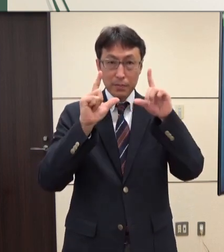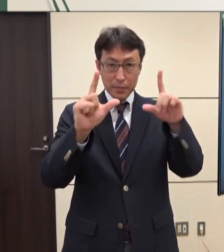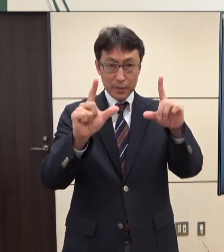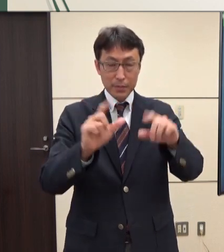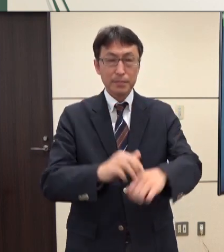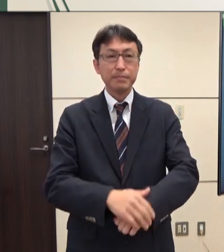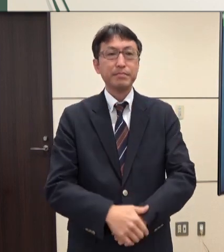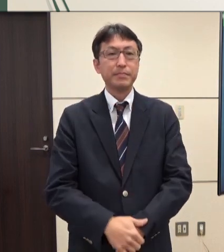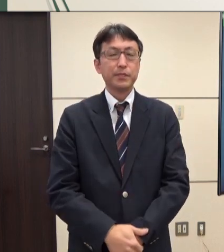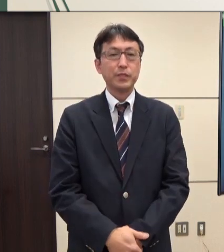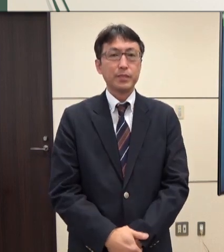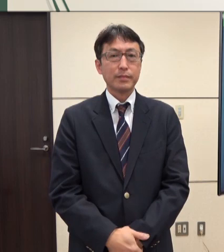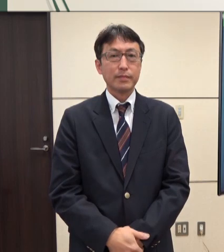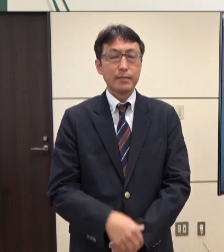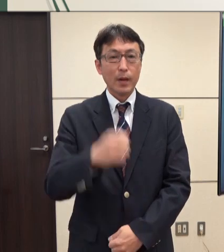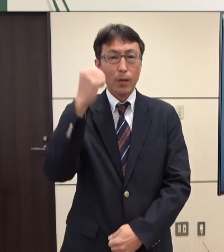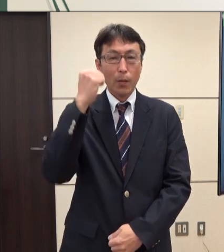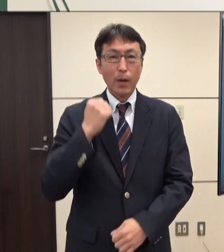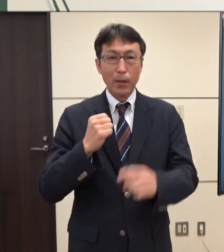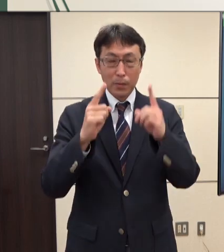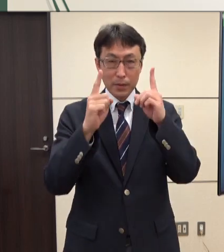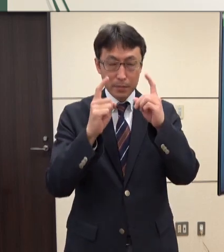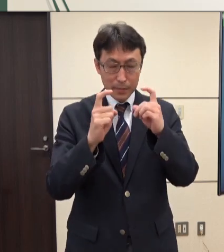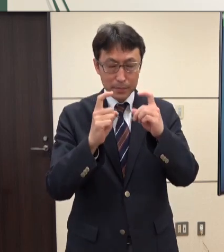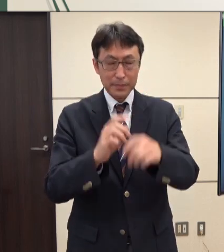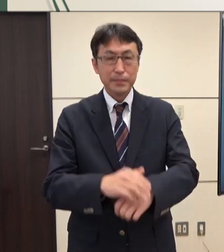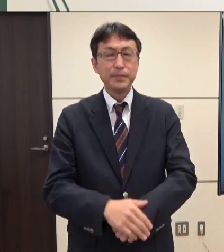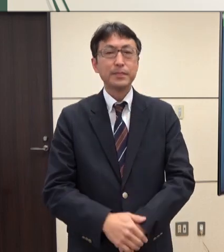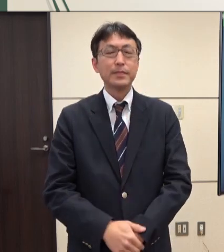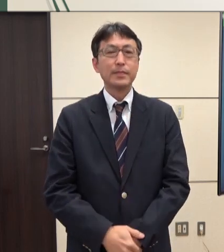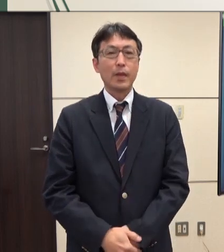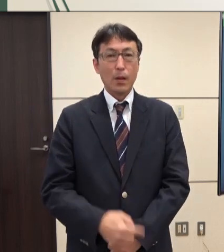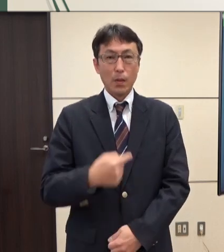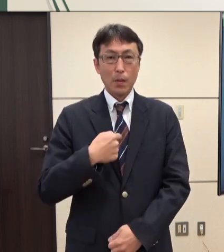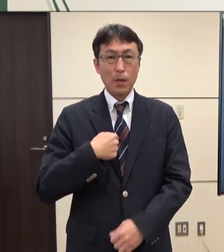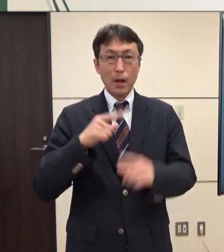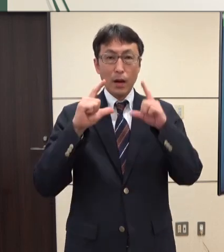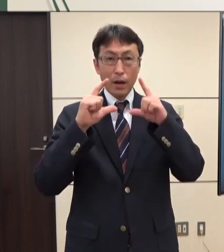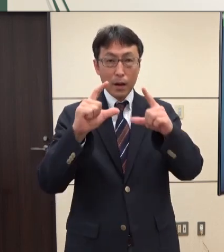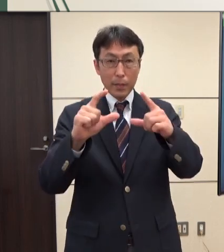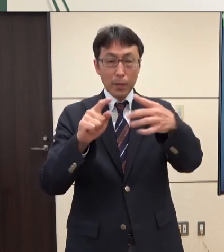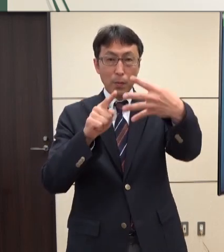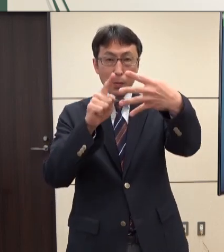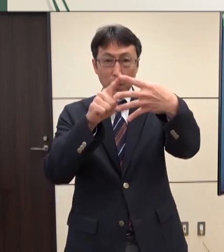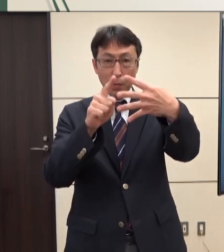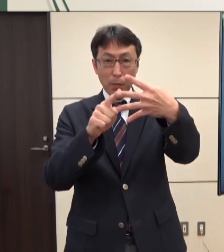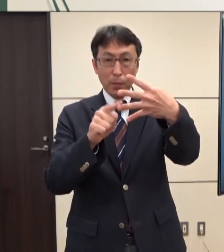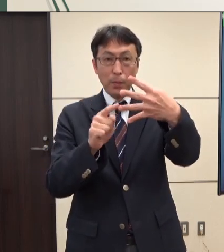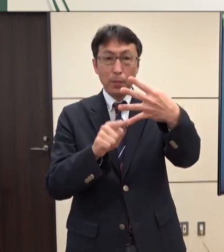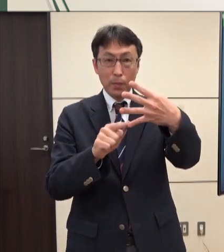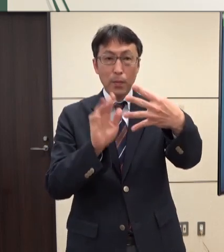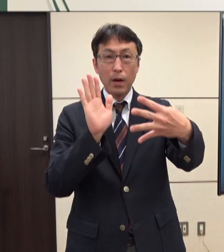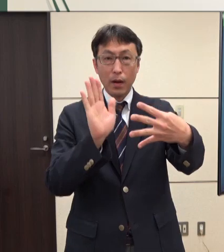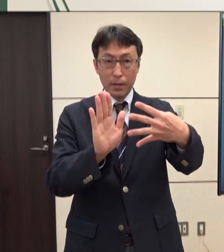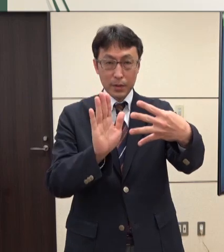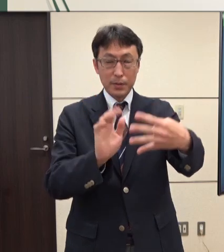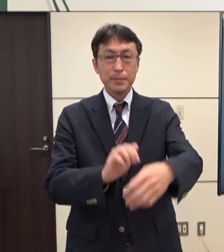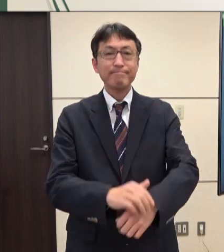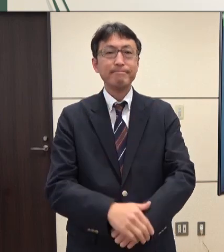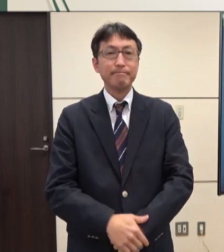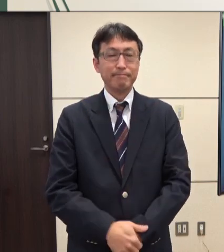はい、おはようございます。それでは私から4件について発表させていただきます。それ